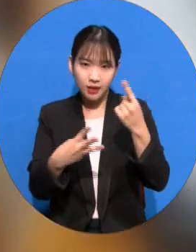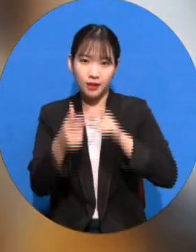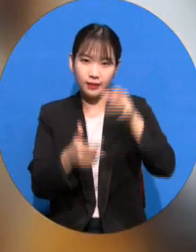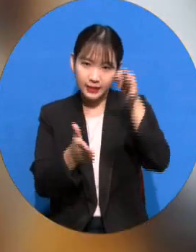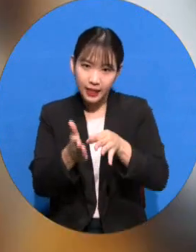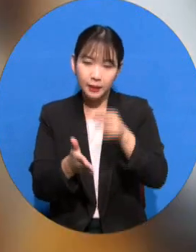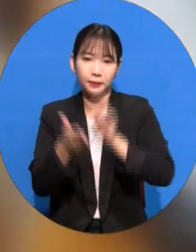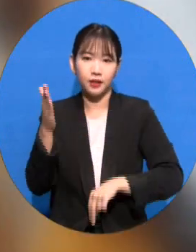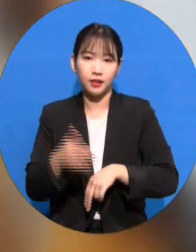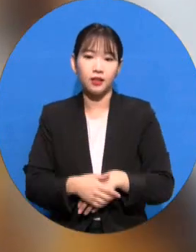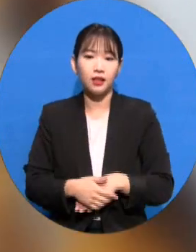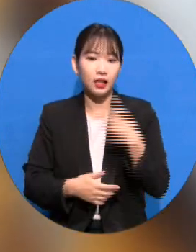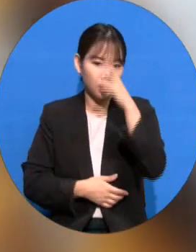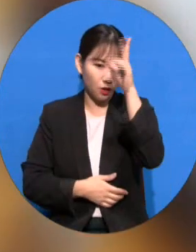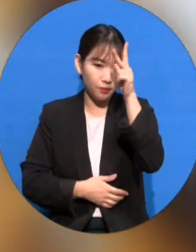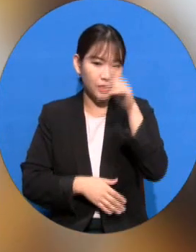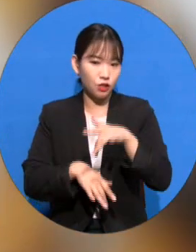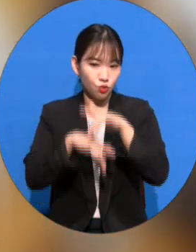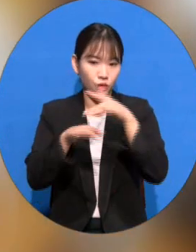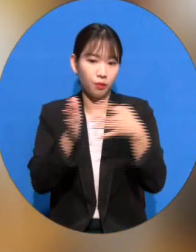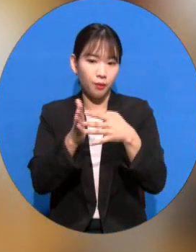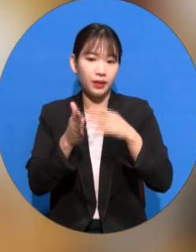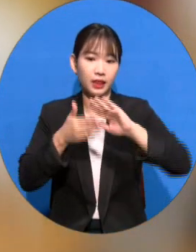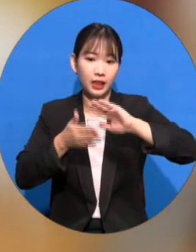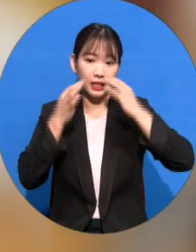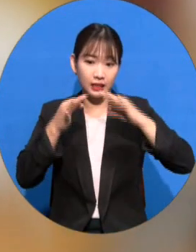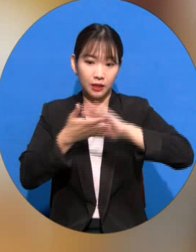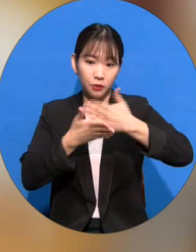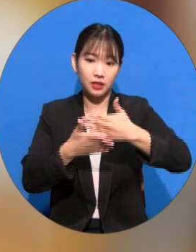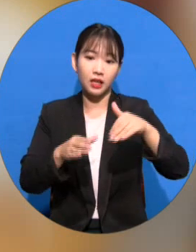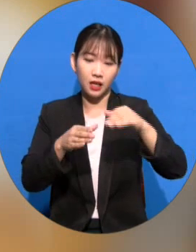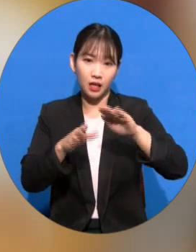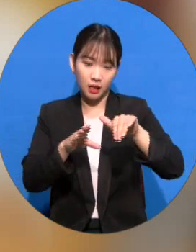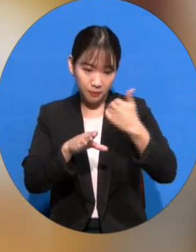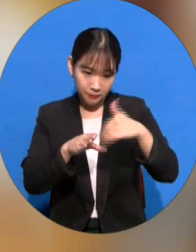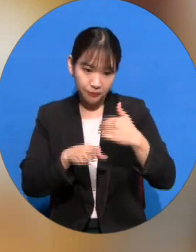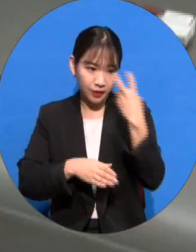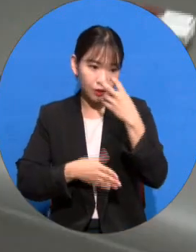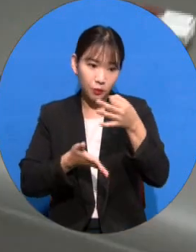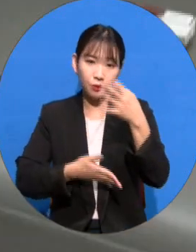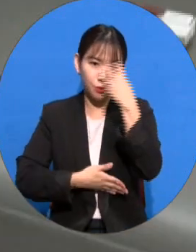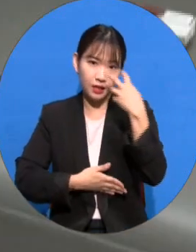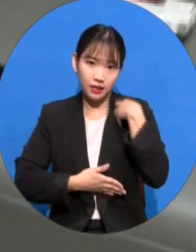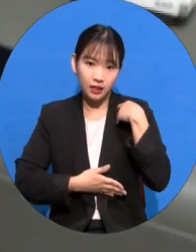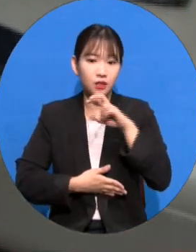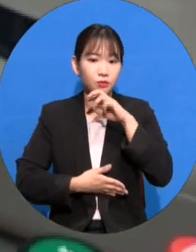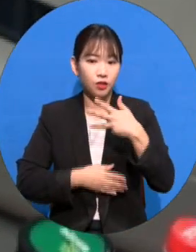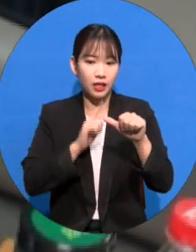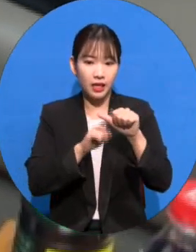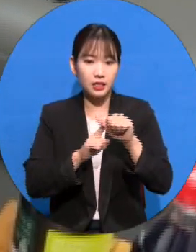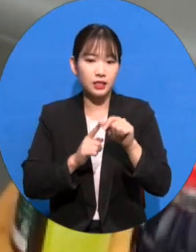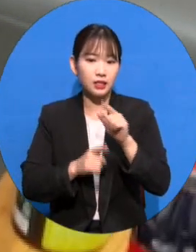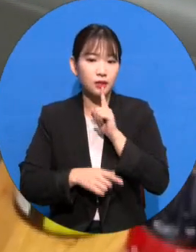팔아왔습니다. 검찰은 유령 법인 계좌를 개설해 구매자들이 입금한 자금을 관리해온 28살 A씨를 구속